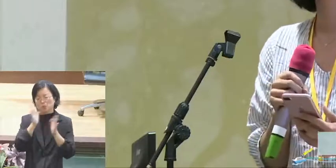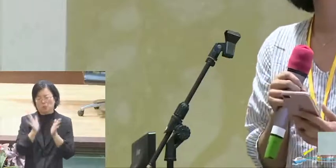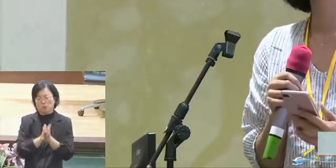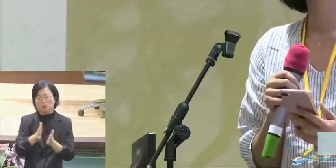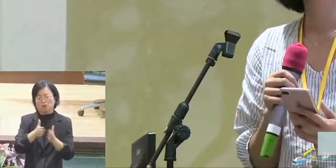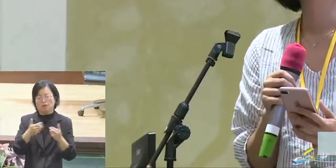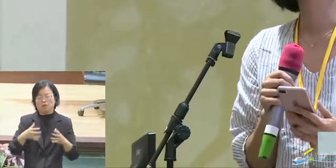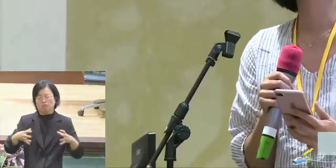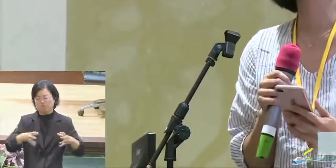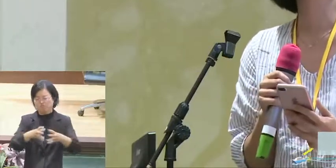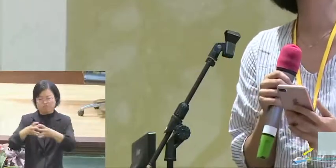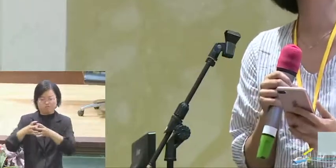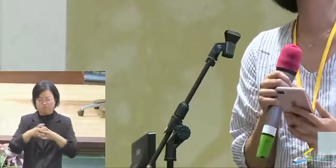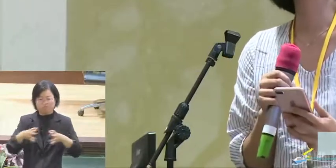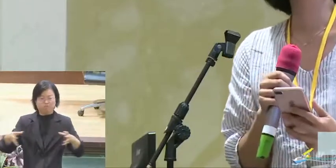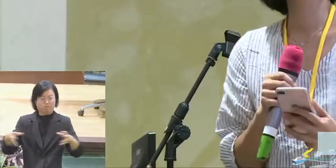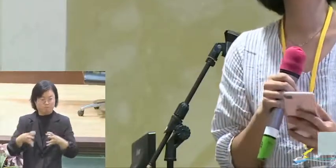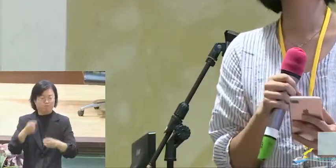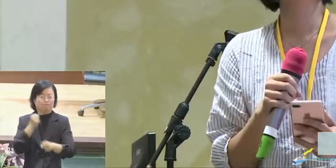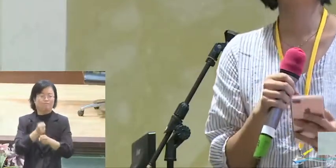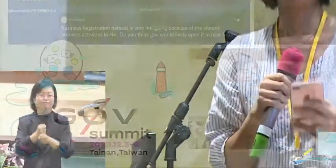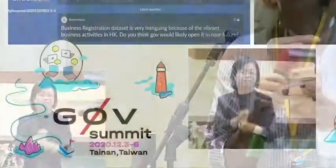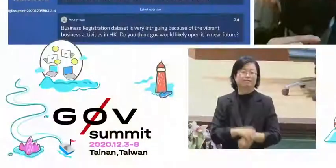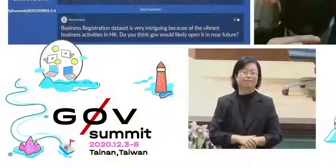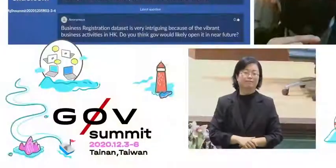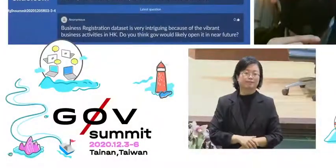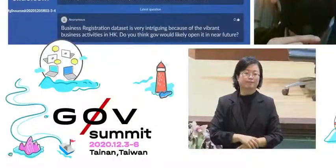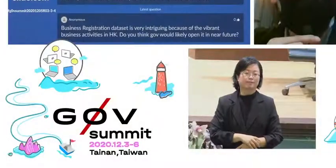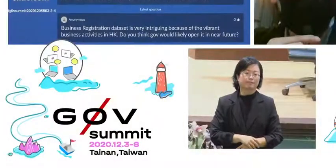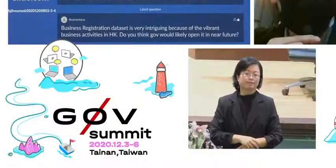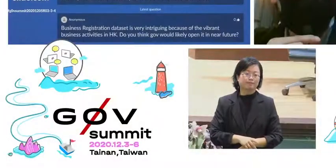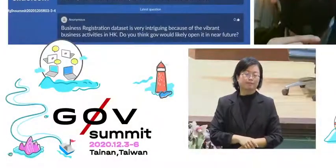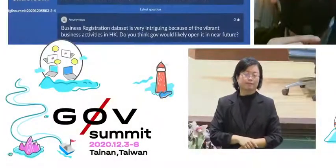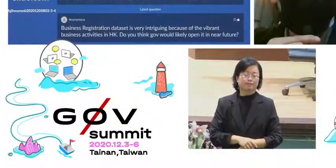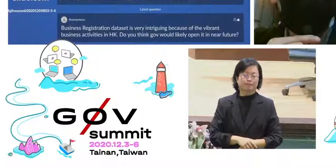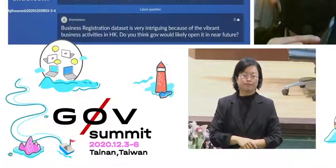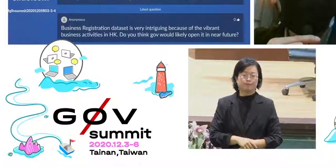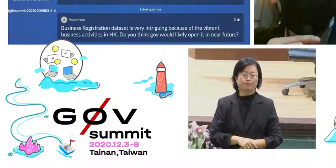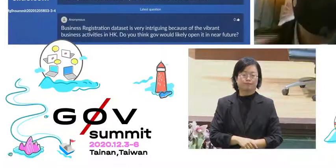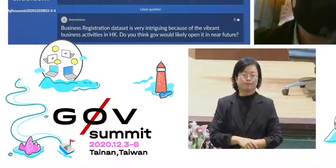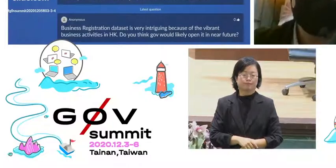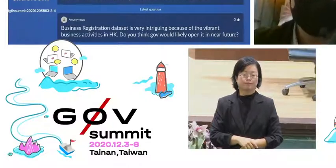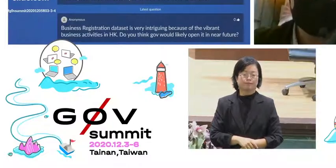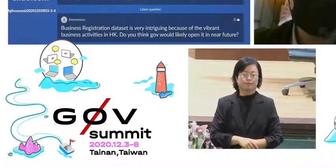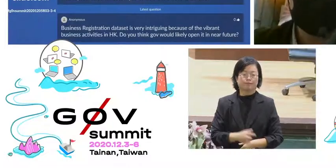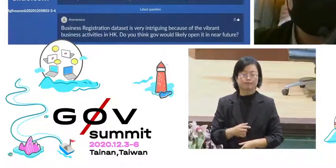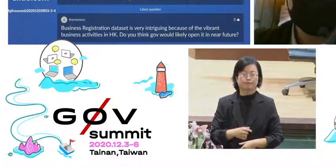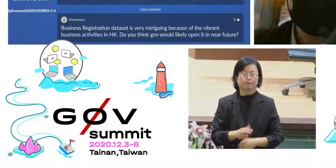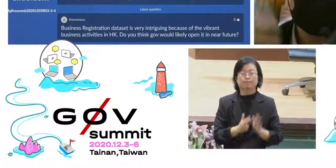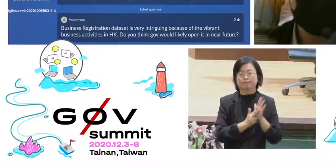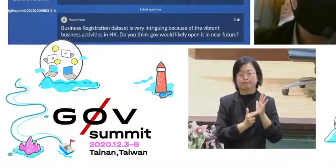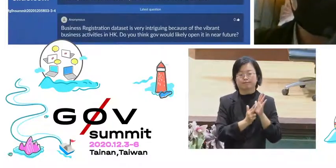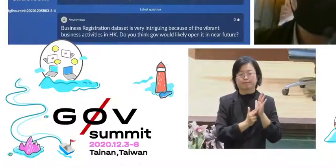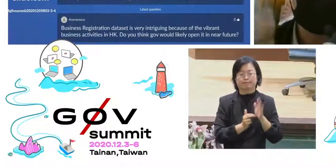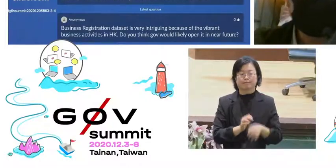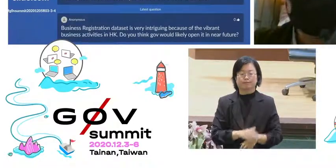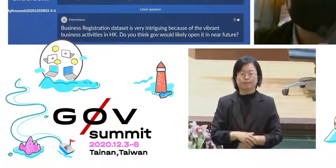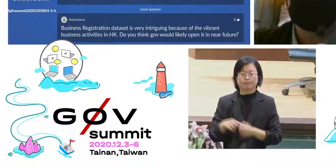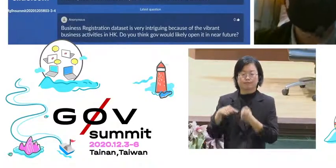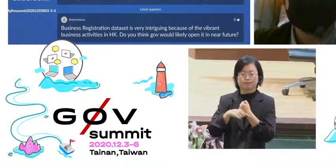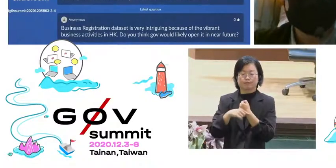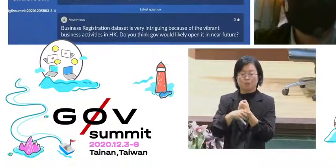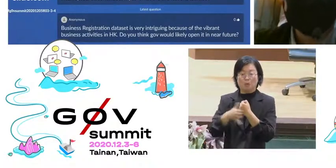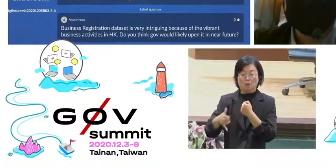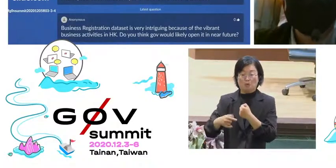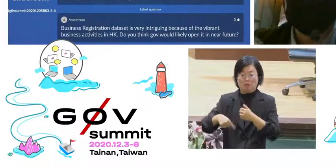一起做的。就是其实我们是有一点在比方说我们研究员不只是